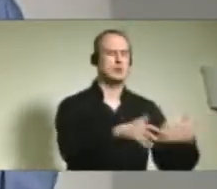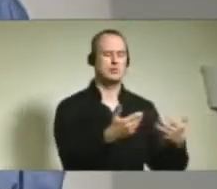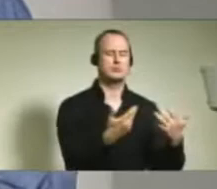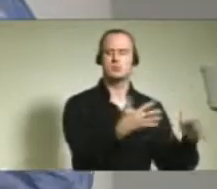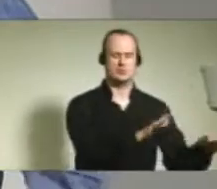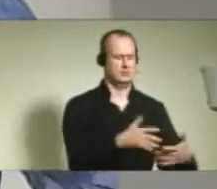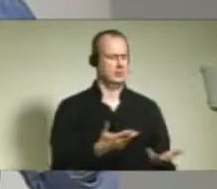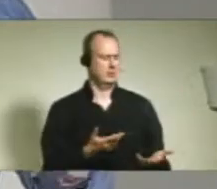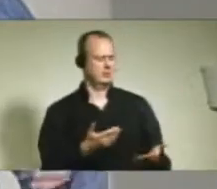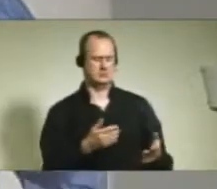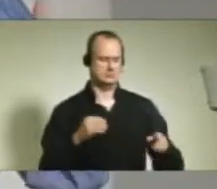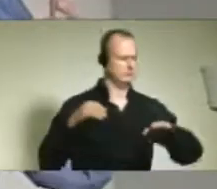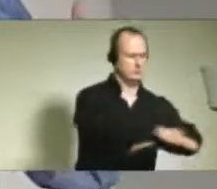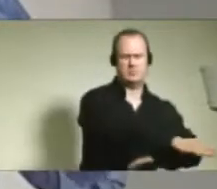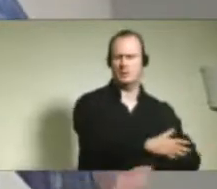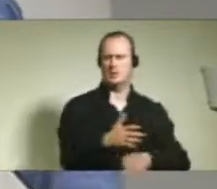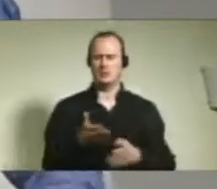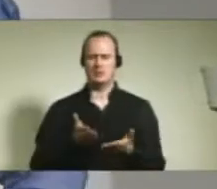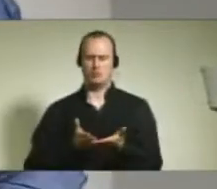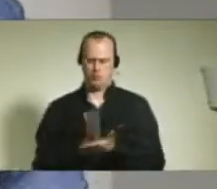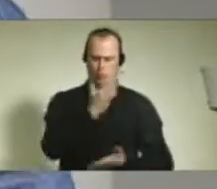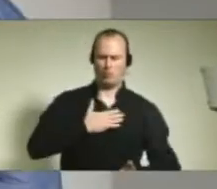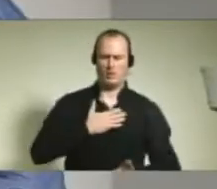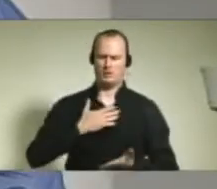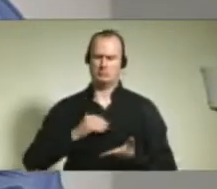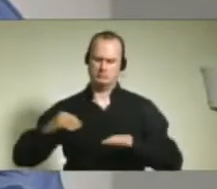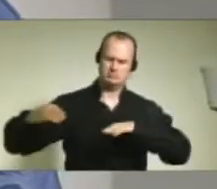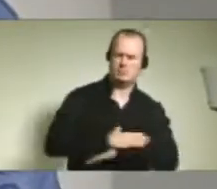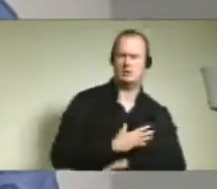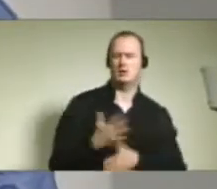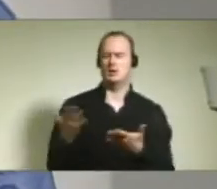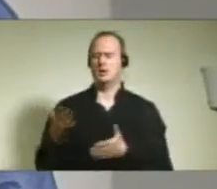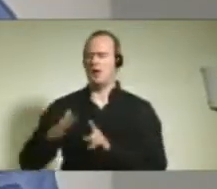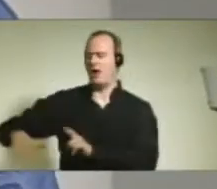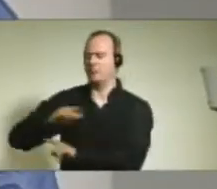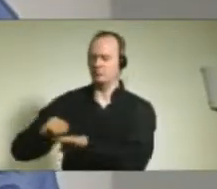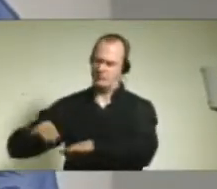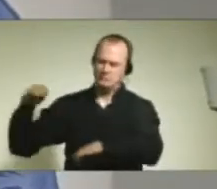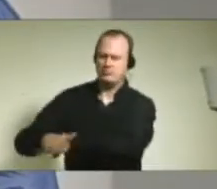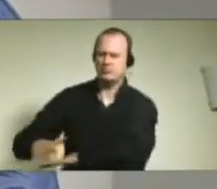nos droits sont attaqués, l'environnement, les services publics, les emplois,